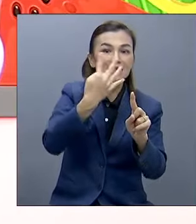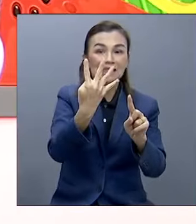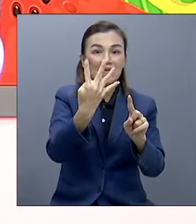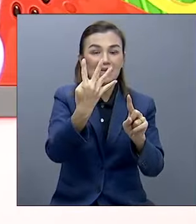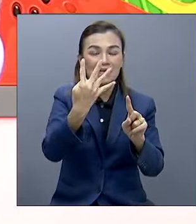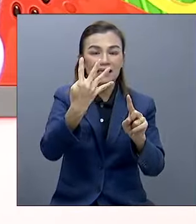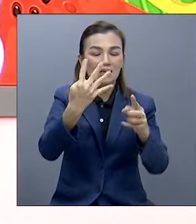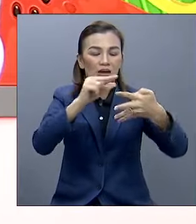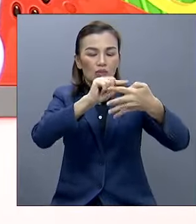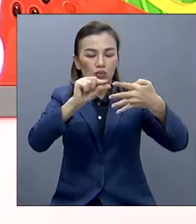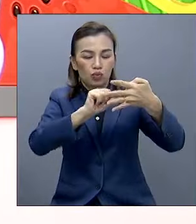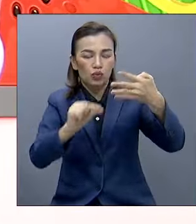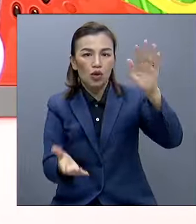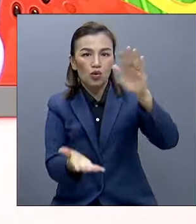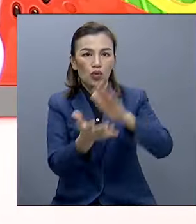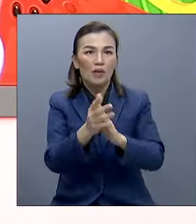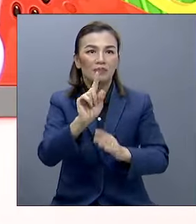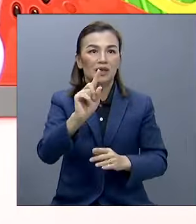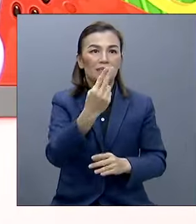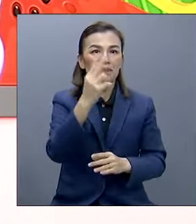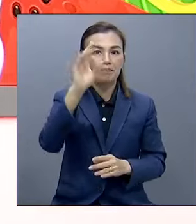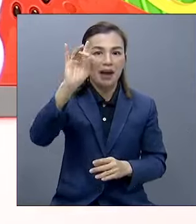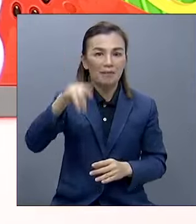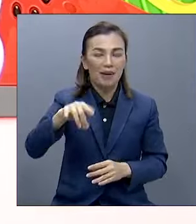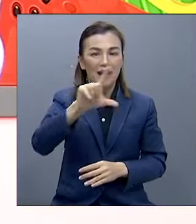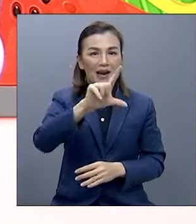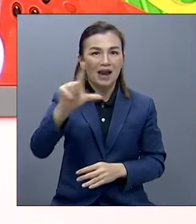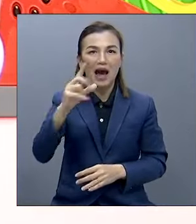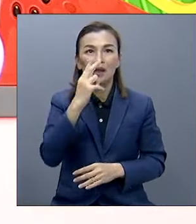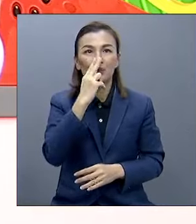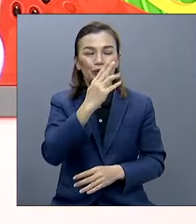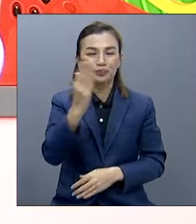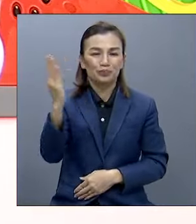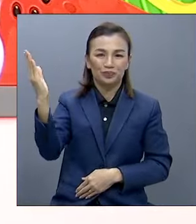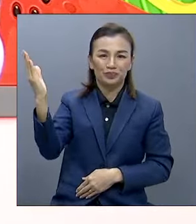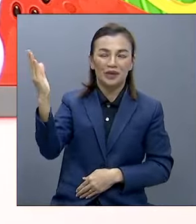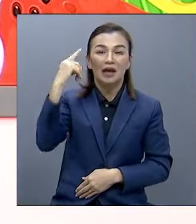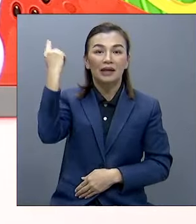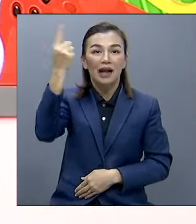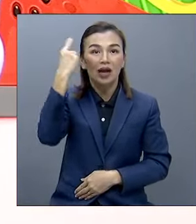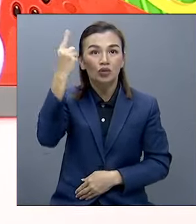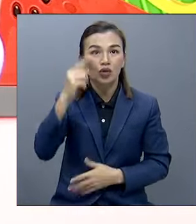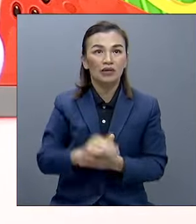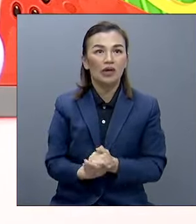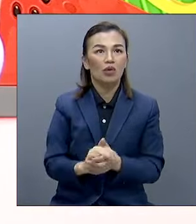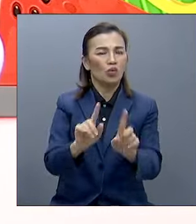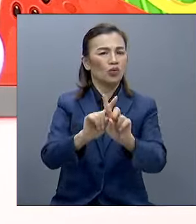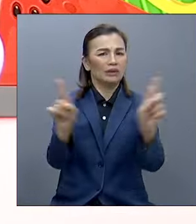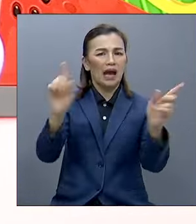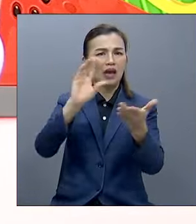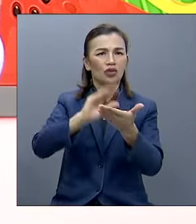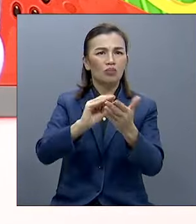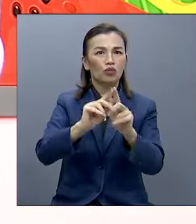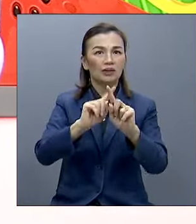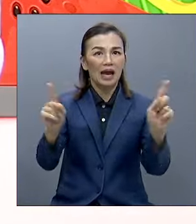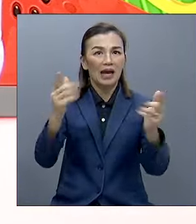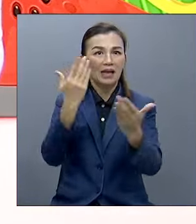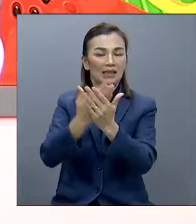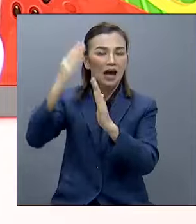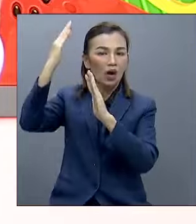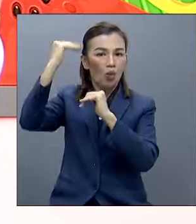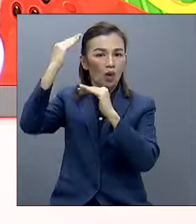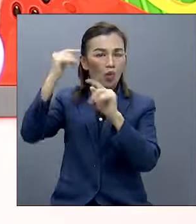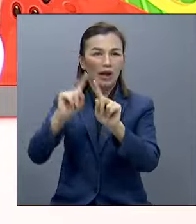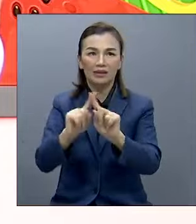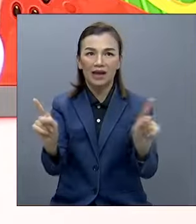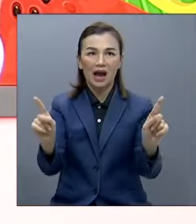ประมาณ 18,000ล้านบาทคุณผู้ชมลองดูตัวเลขนักท่องเที่ยวก็ต่างกันเม็ดเงินที่เราคาดหวังก็ต่าง